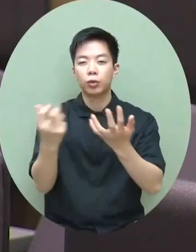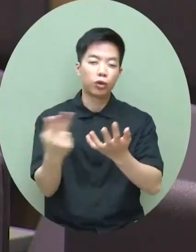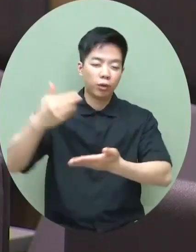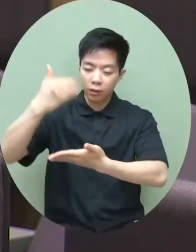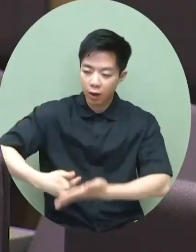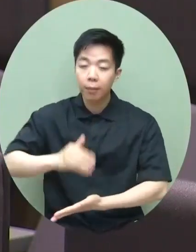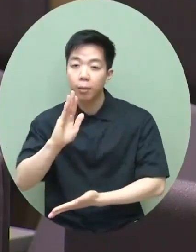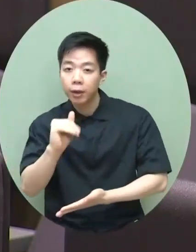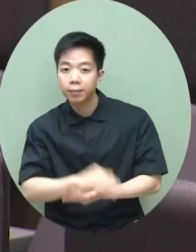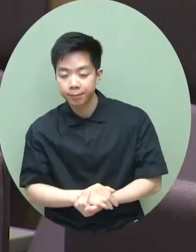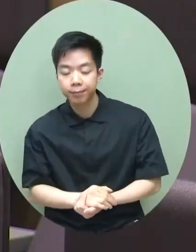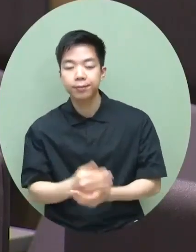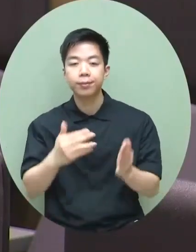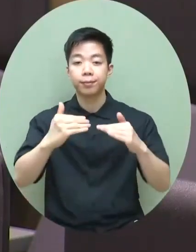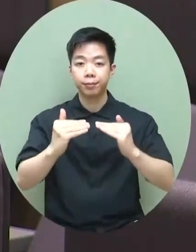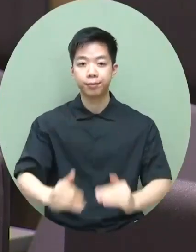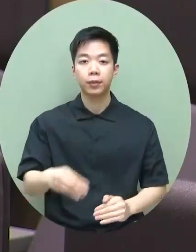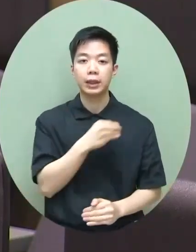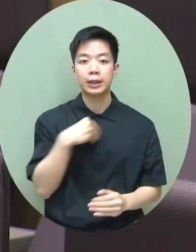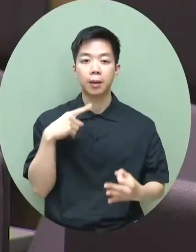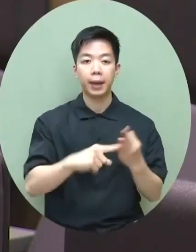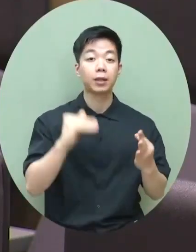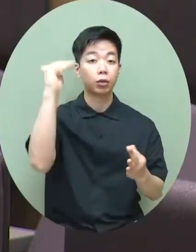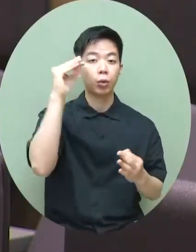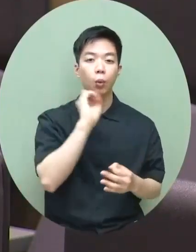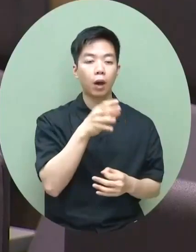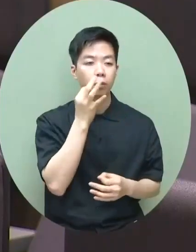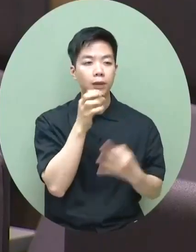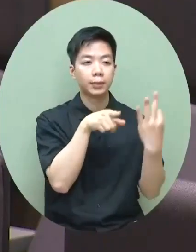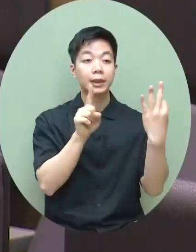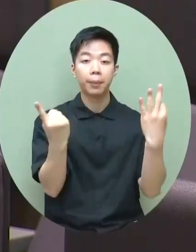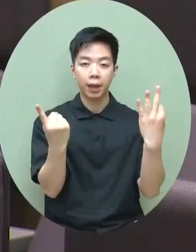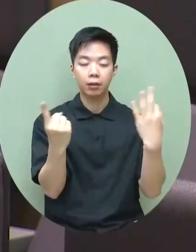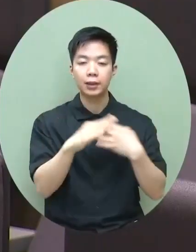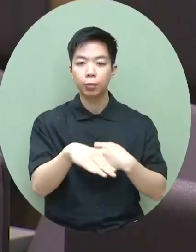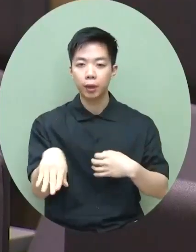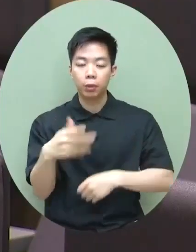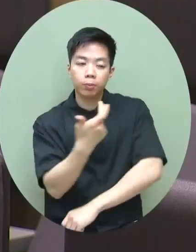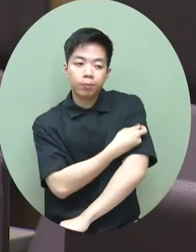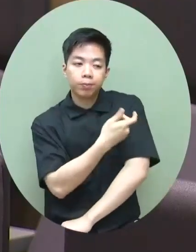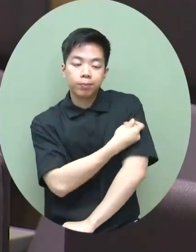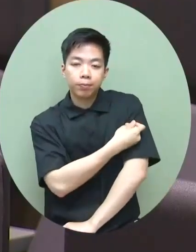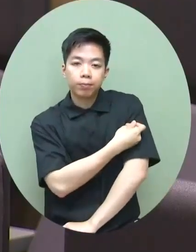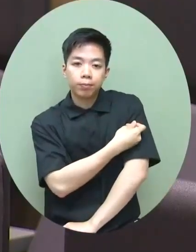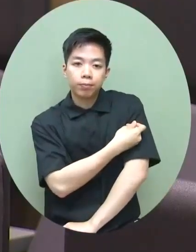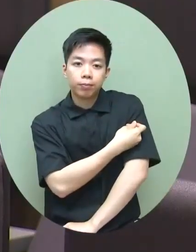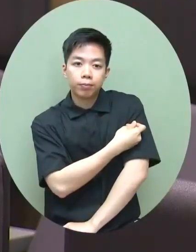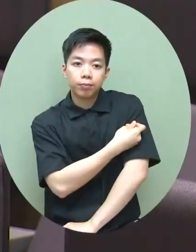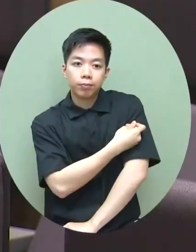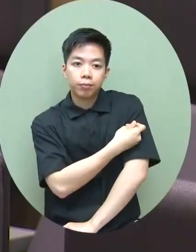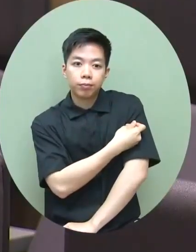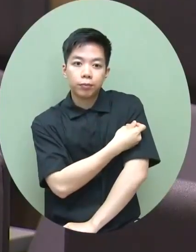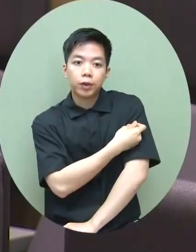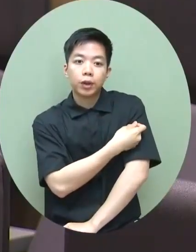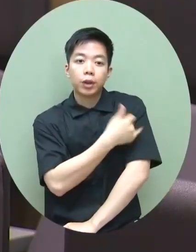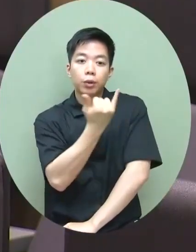接种第一剂疫苗的比率虽然超过了65%，但是这个数字并不是十分理想，那么儿童